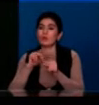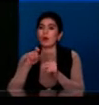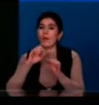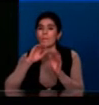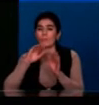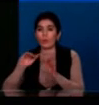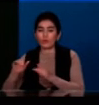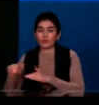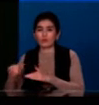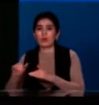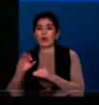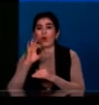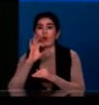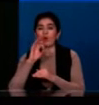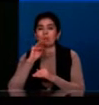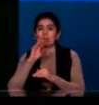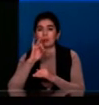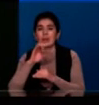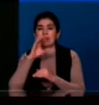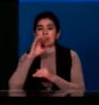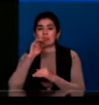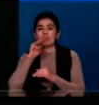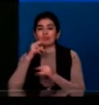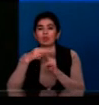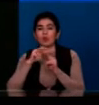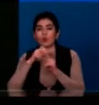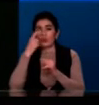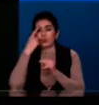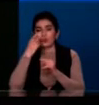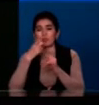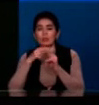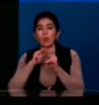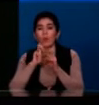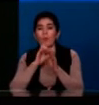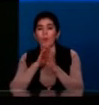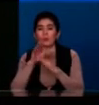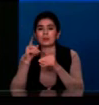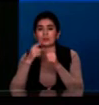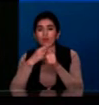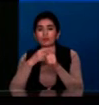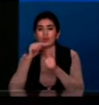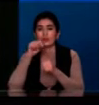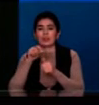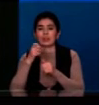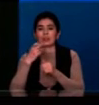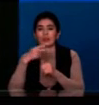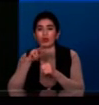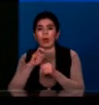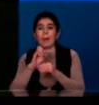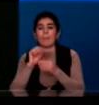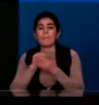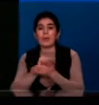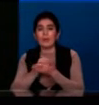после атрибута src указать значение в виде полного имени этой